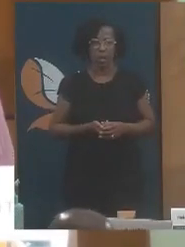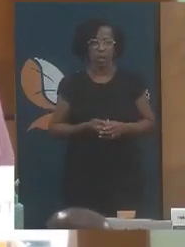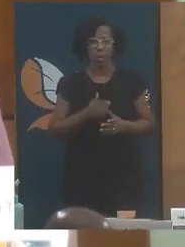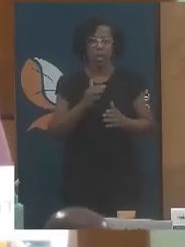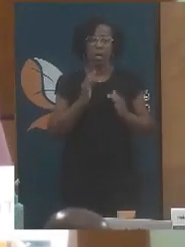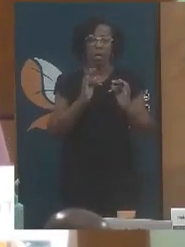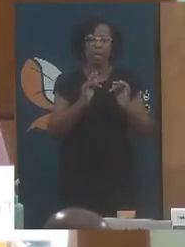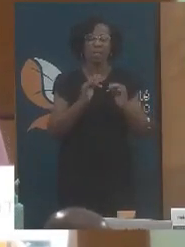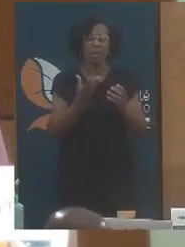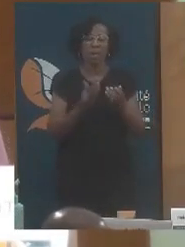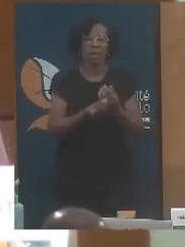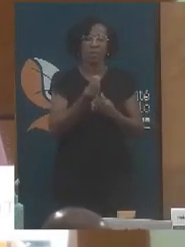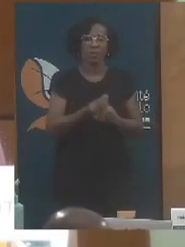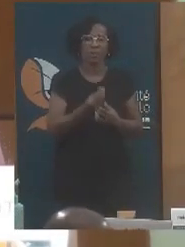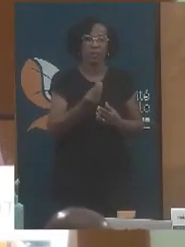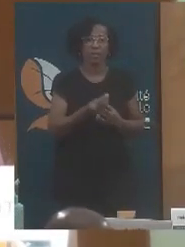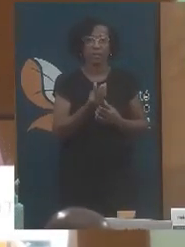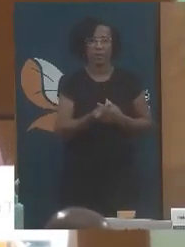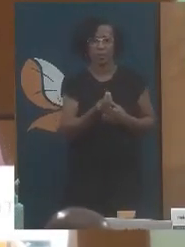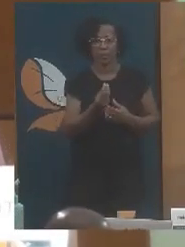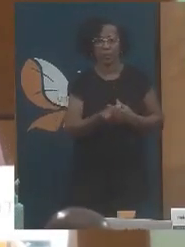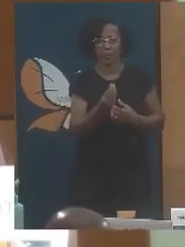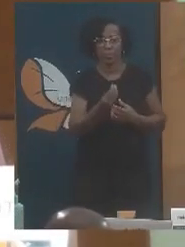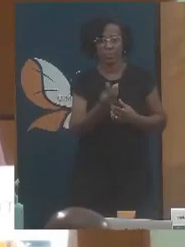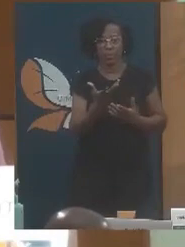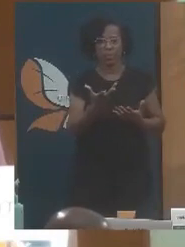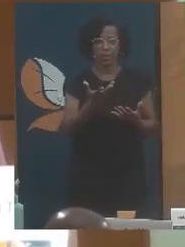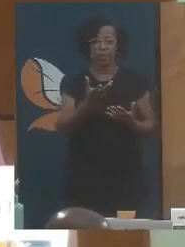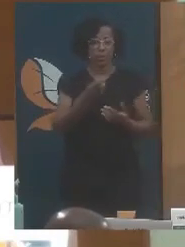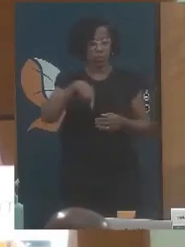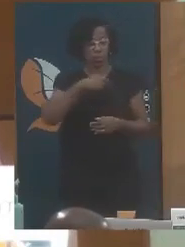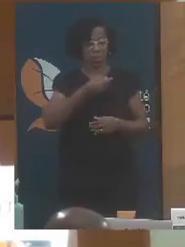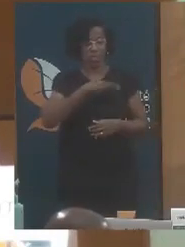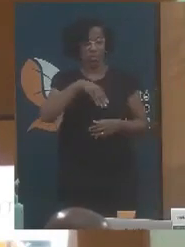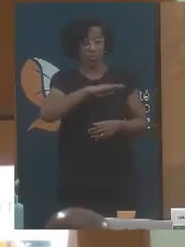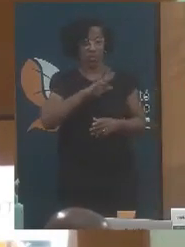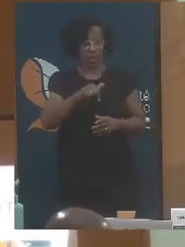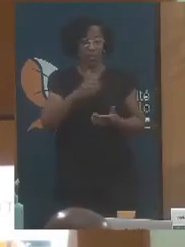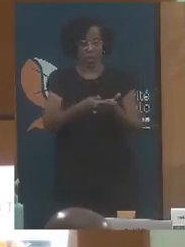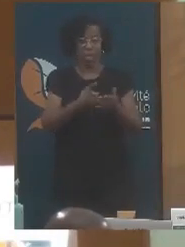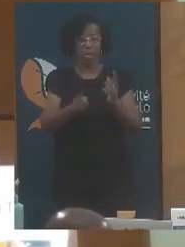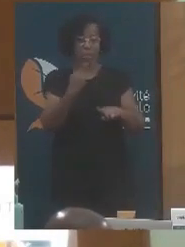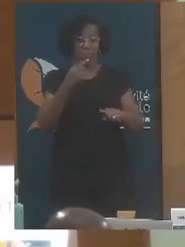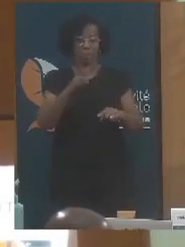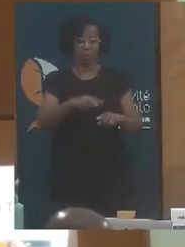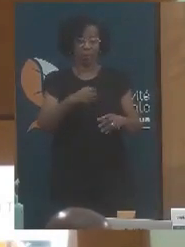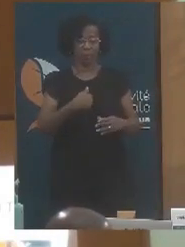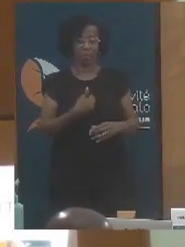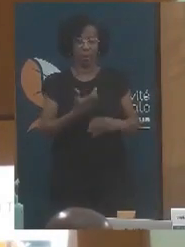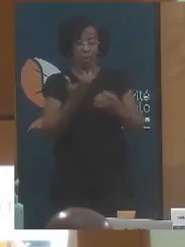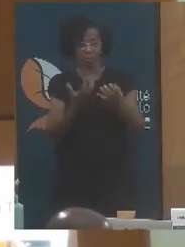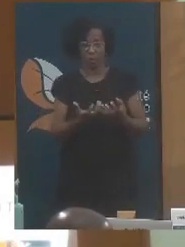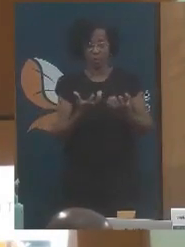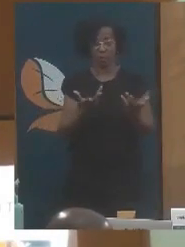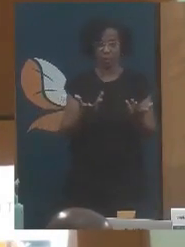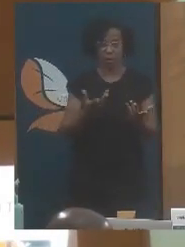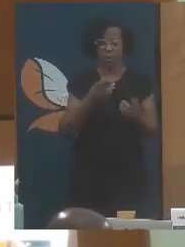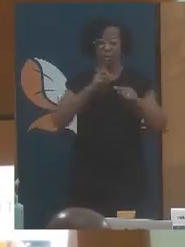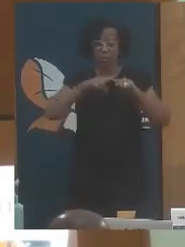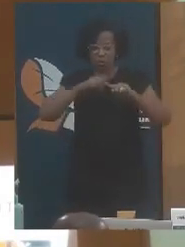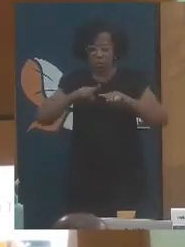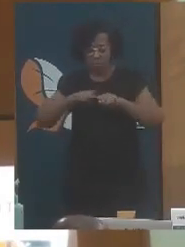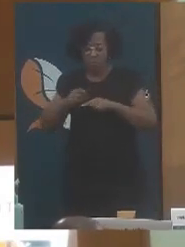l'enfance, et l'enfance dont nous avons la responsabilité, est très importante. Et il semblerait qu'il y ait un certain nombre de